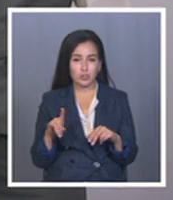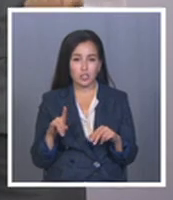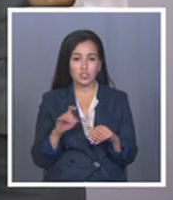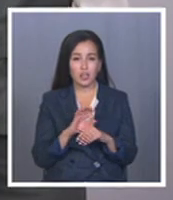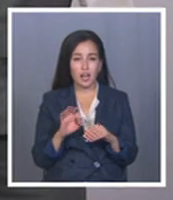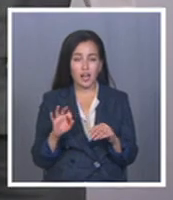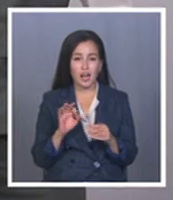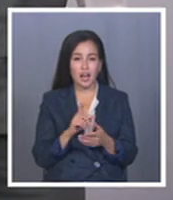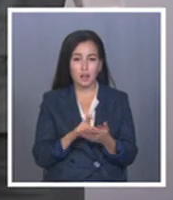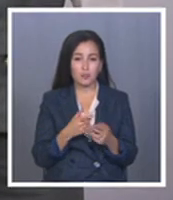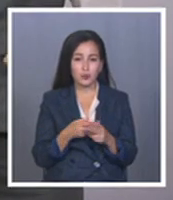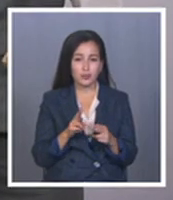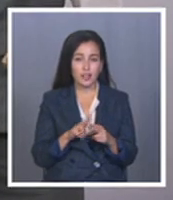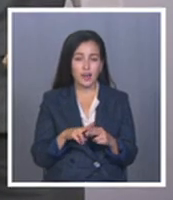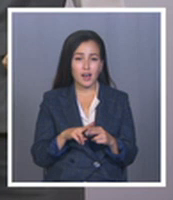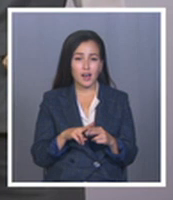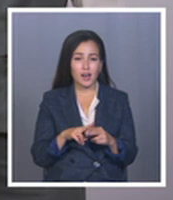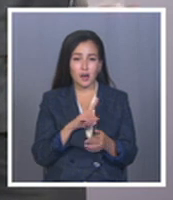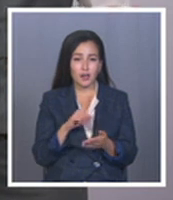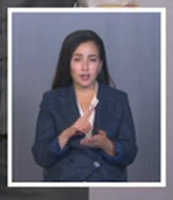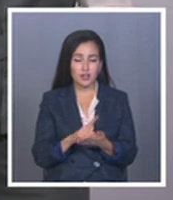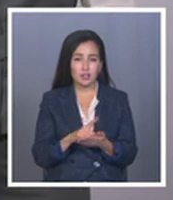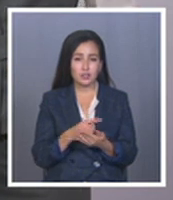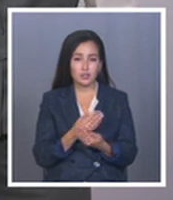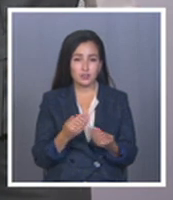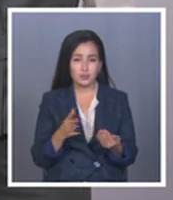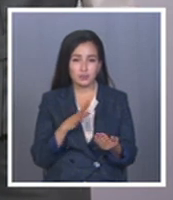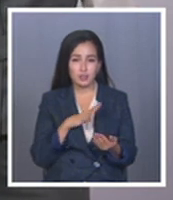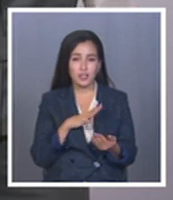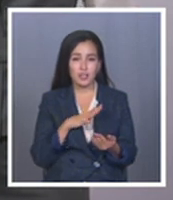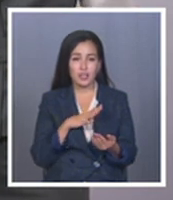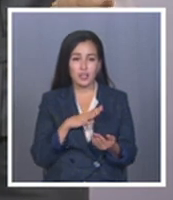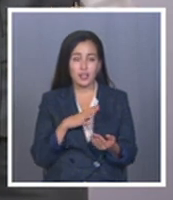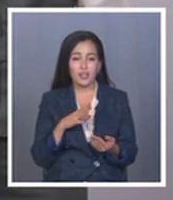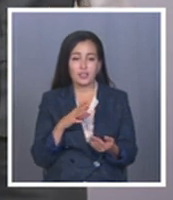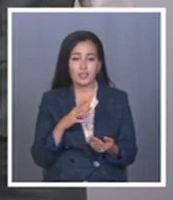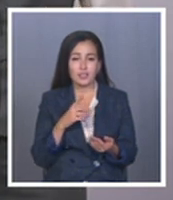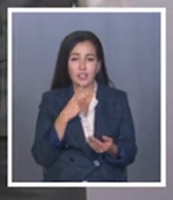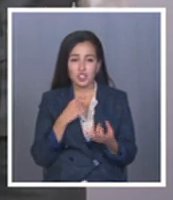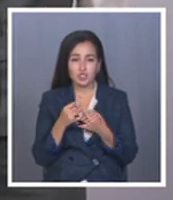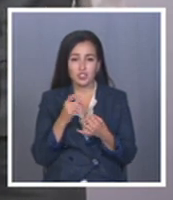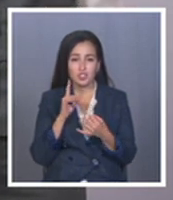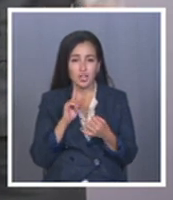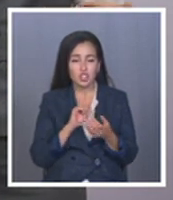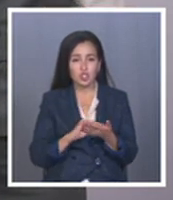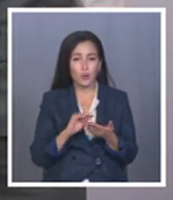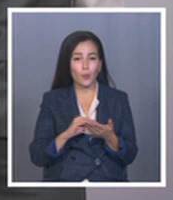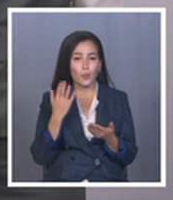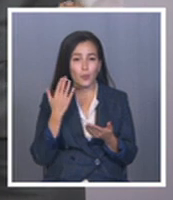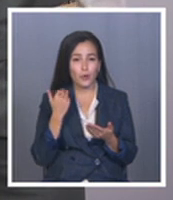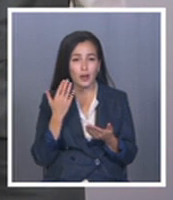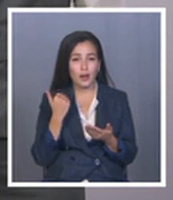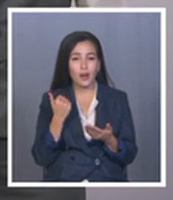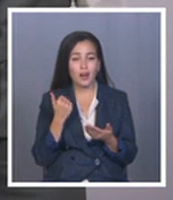әліпбиде мына қасиеттер болу керек дейді. Тілге шақ, жазуға оңай, баспа ісіне